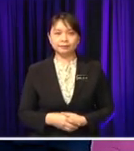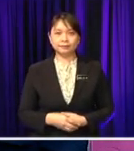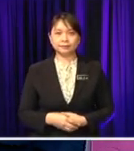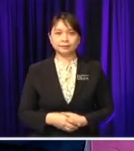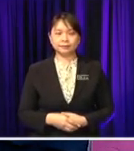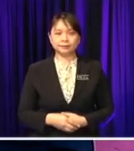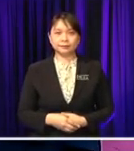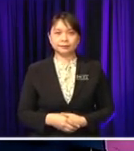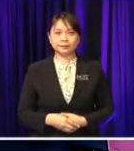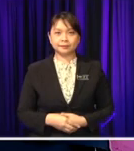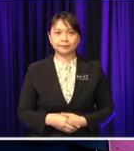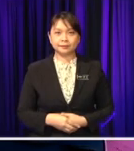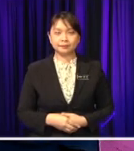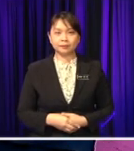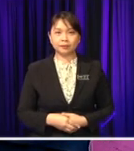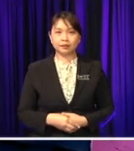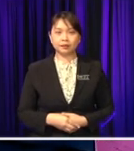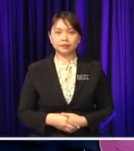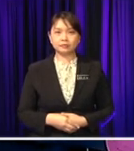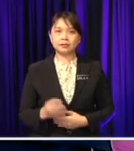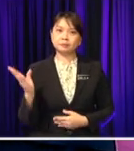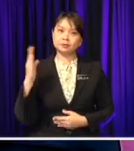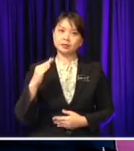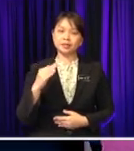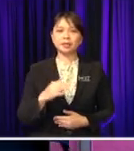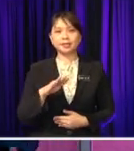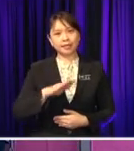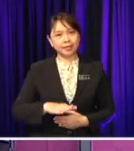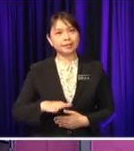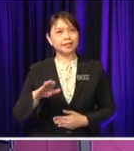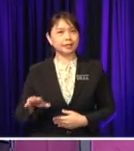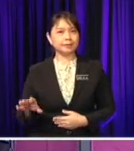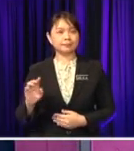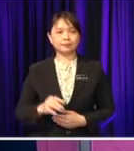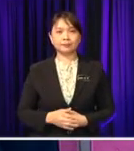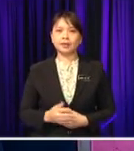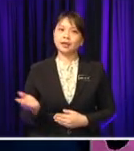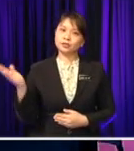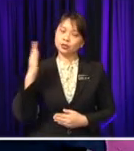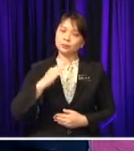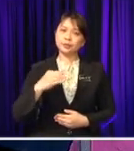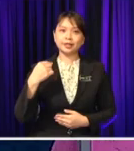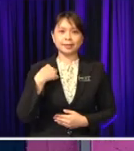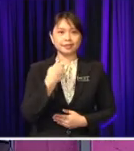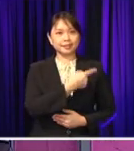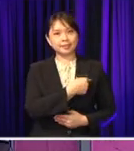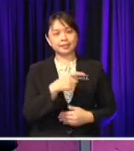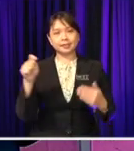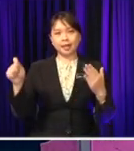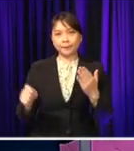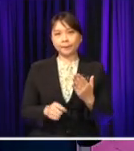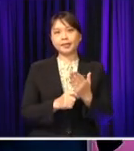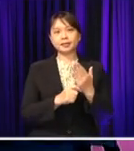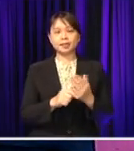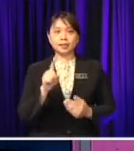Mari kita tambah Mari adik-adik jungkit Teta tambah satu